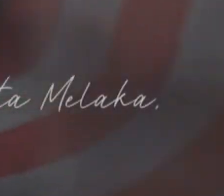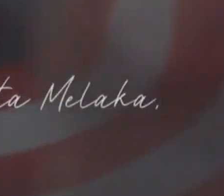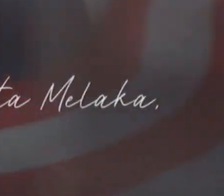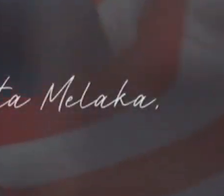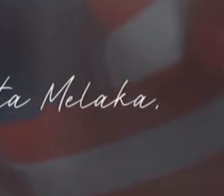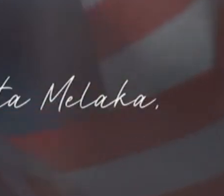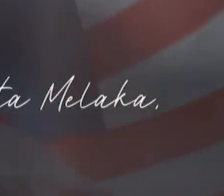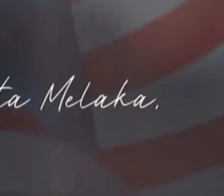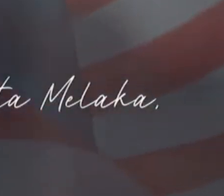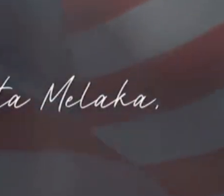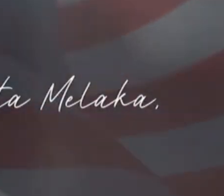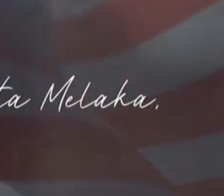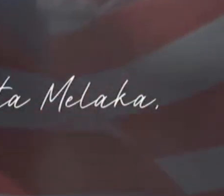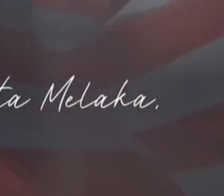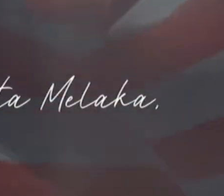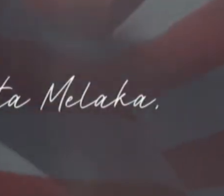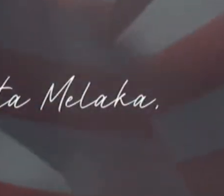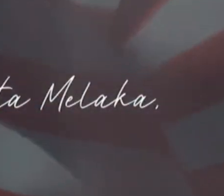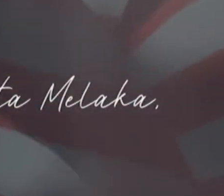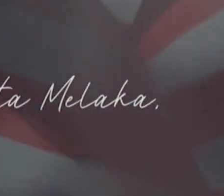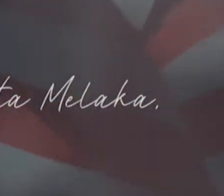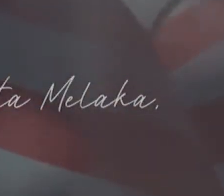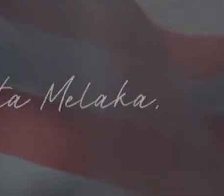robohan Kota Melaka,